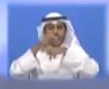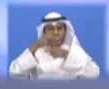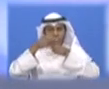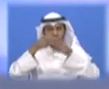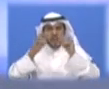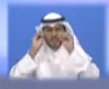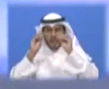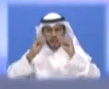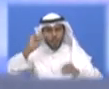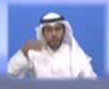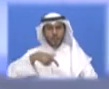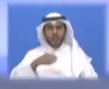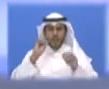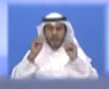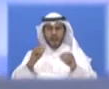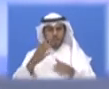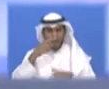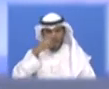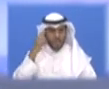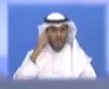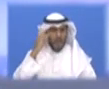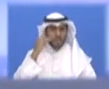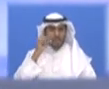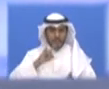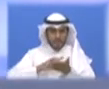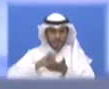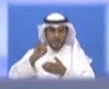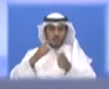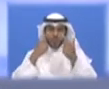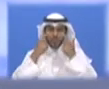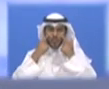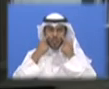الصيف والسفر والراغبين في زيارة بريطانيا.